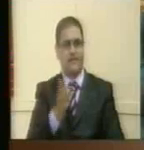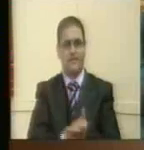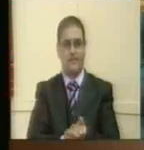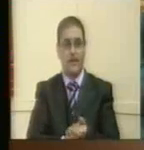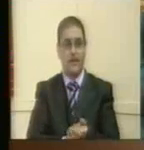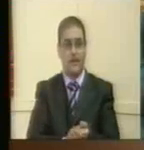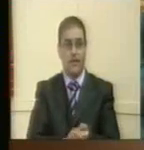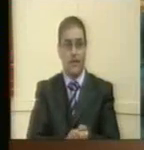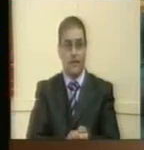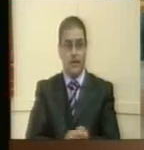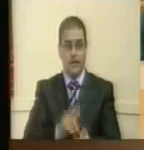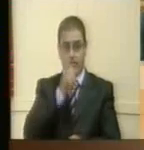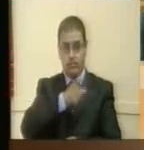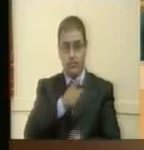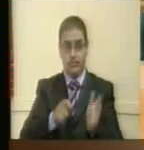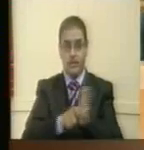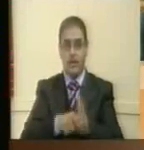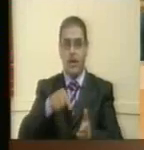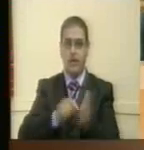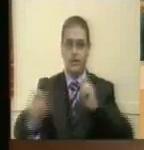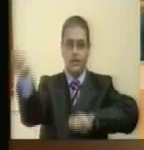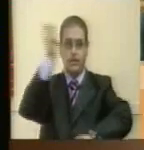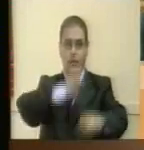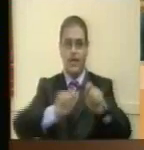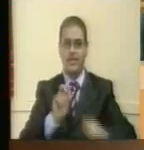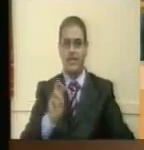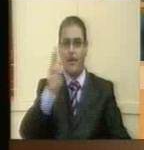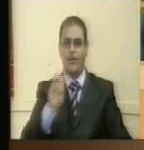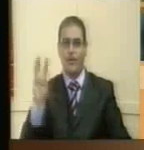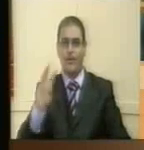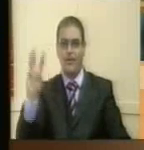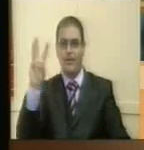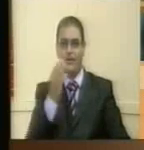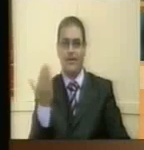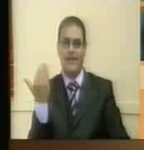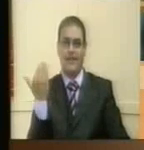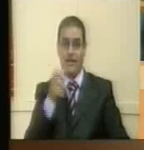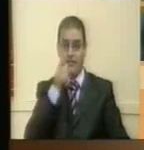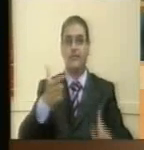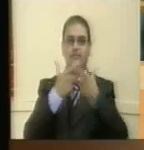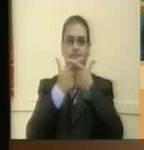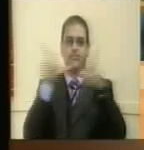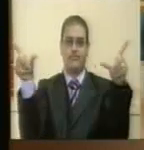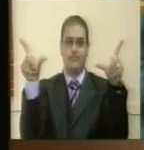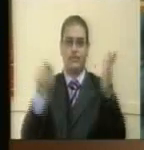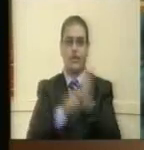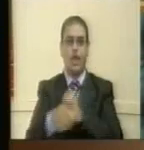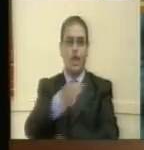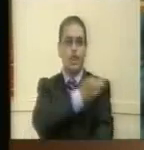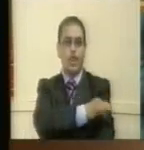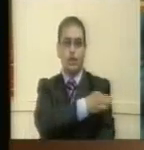إطلاق النسخة النهائية من الموقع. إذا بتذكر قبل عدد من الأسابيع كنا أطلقنا نسخة